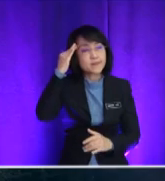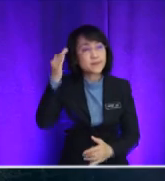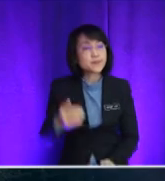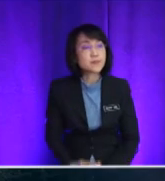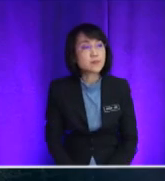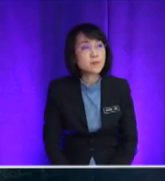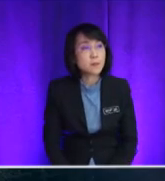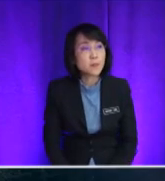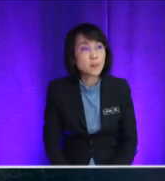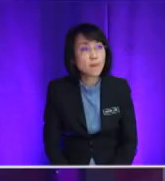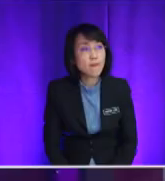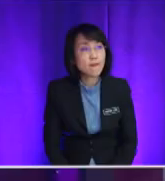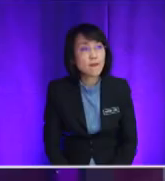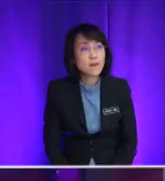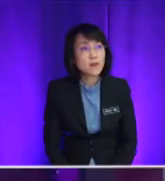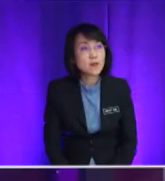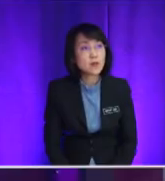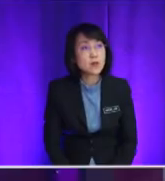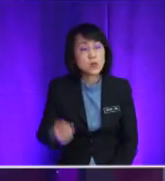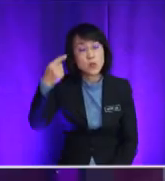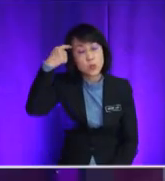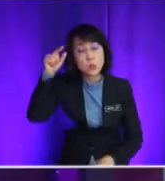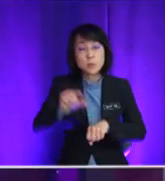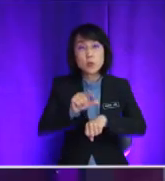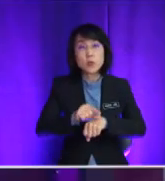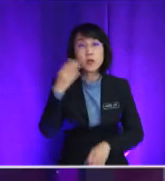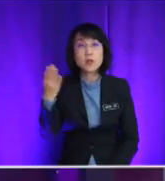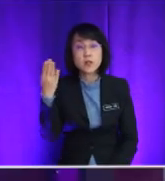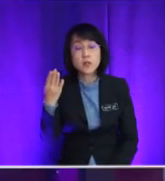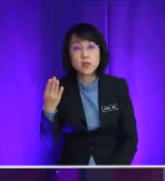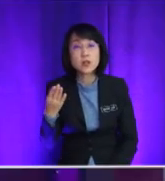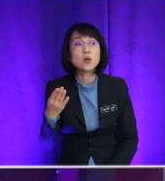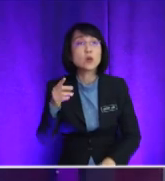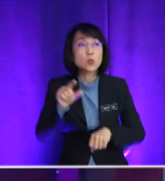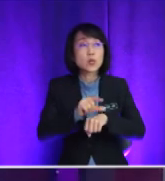ayam biasa kita gunakan 3 ataupun 2 poin 5 oke